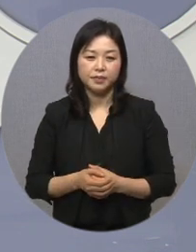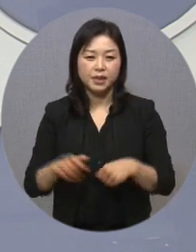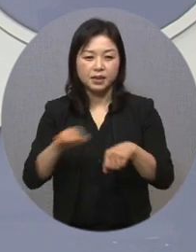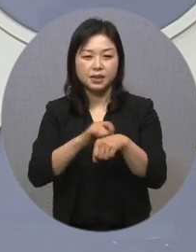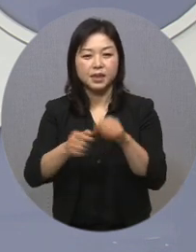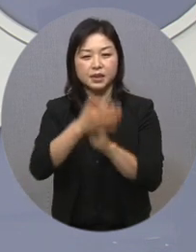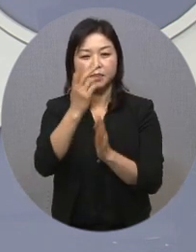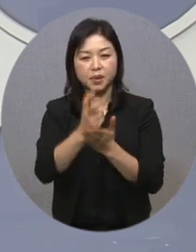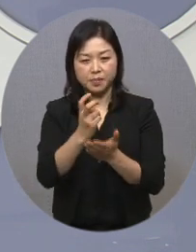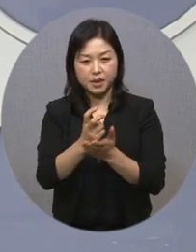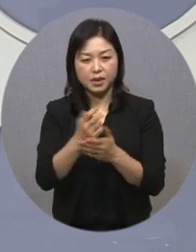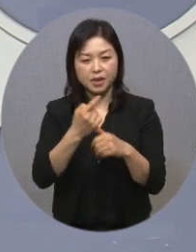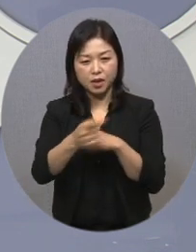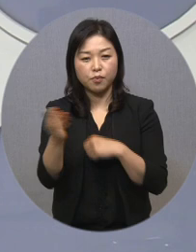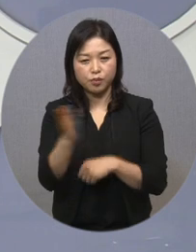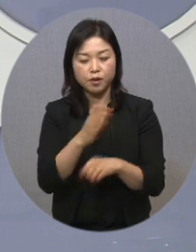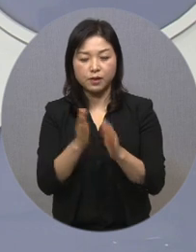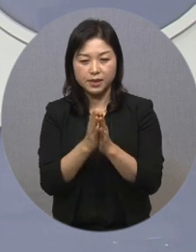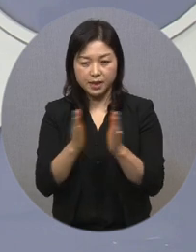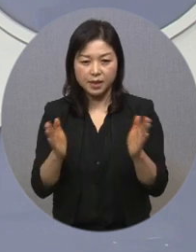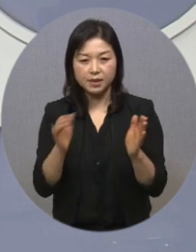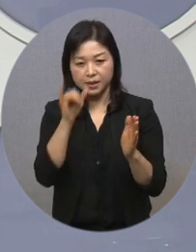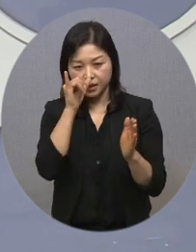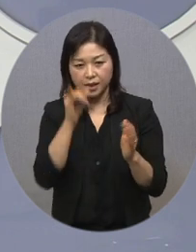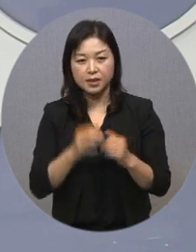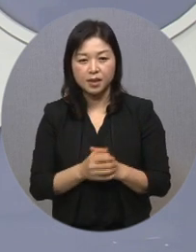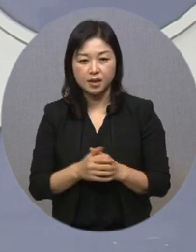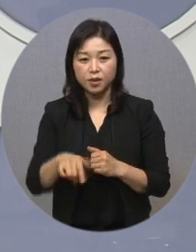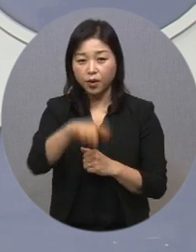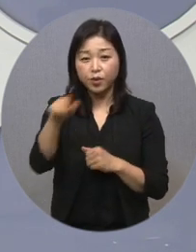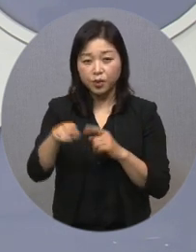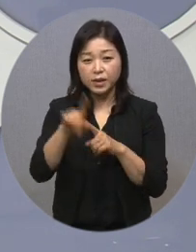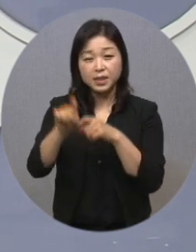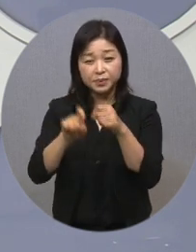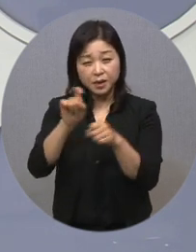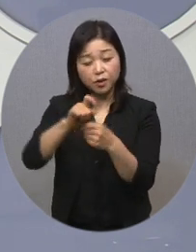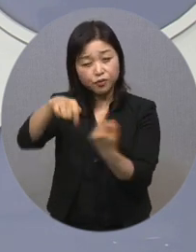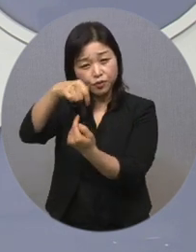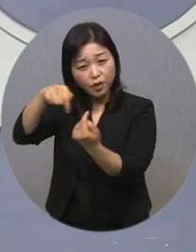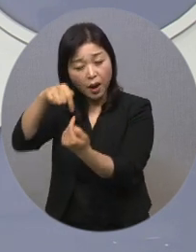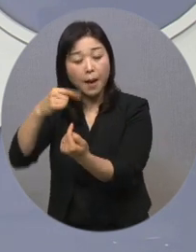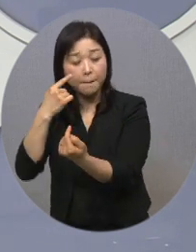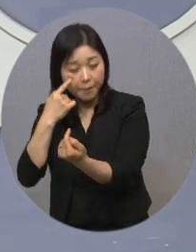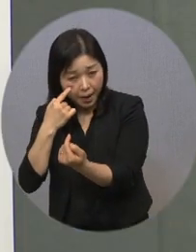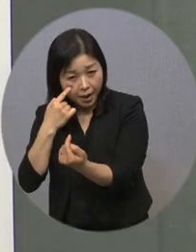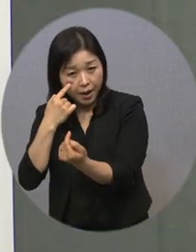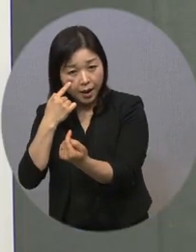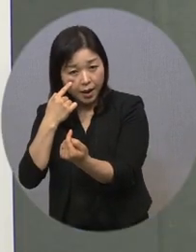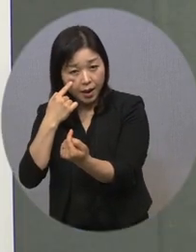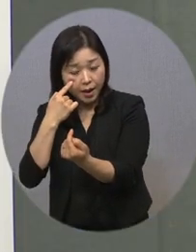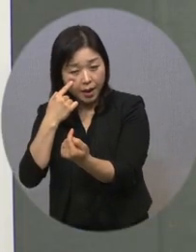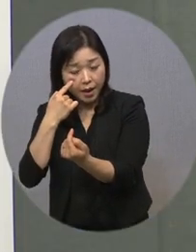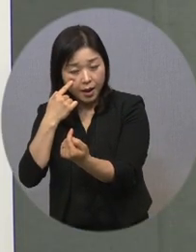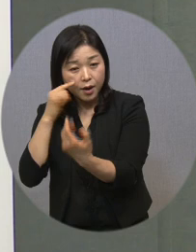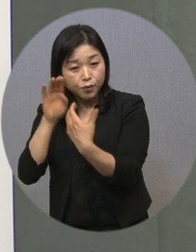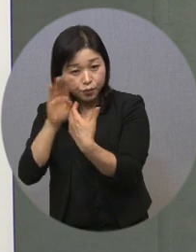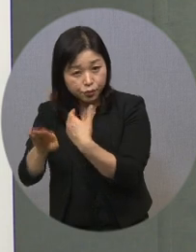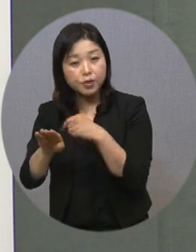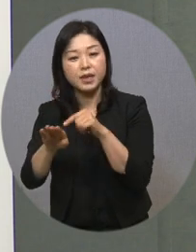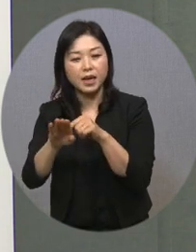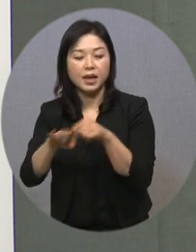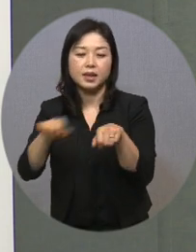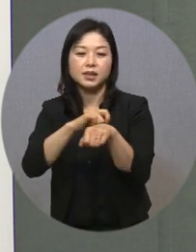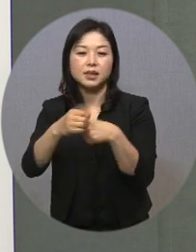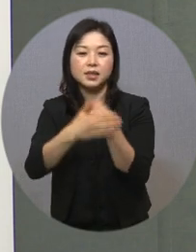특례시법이 내년부터 시행이 되니까 이것도 이제 한 10년 진행을 해봐야 거기에 이제 어떤